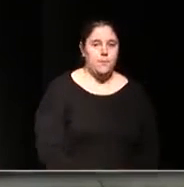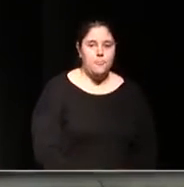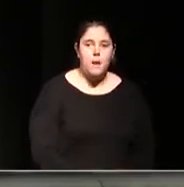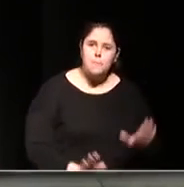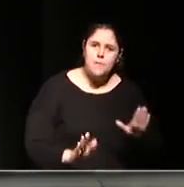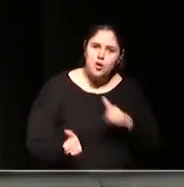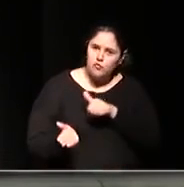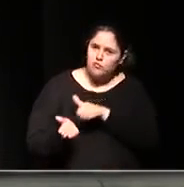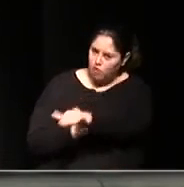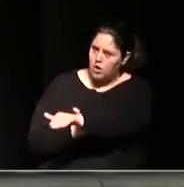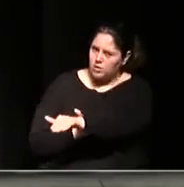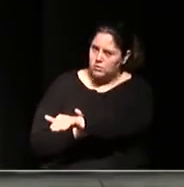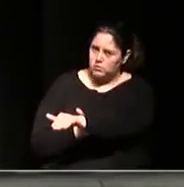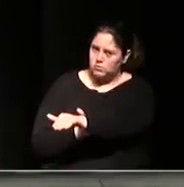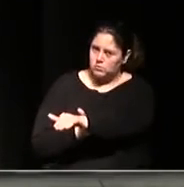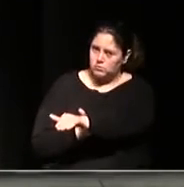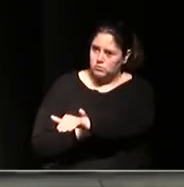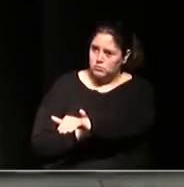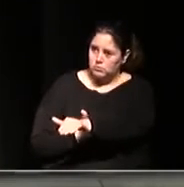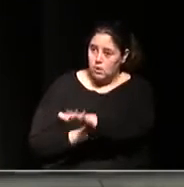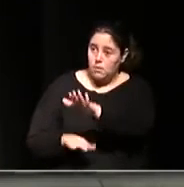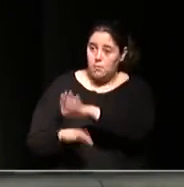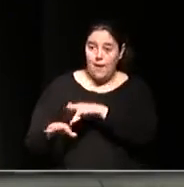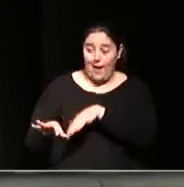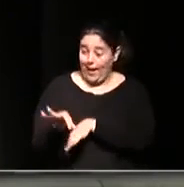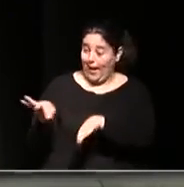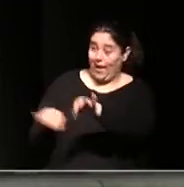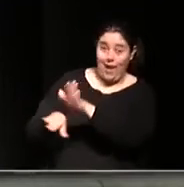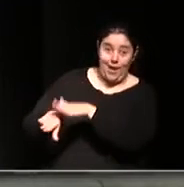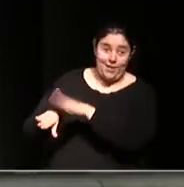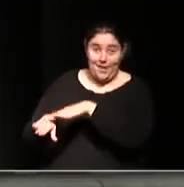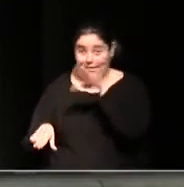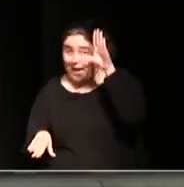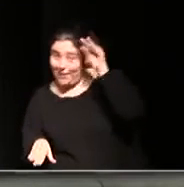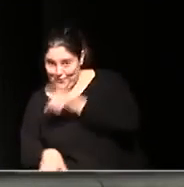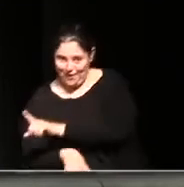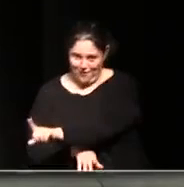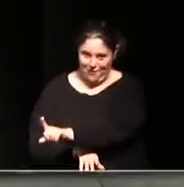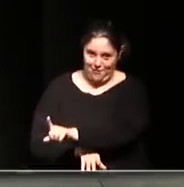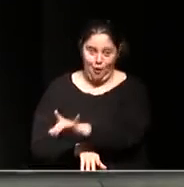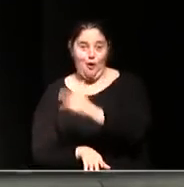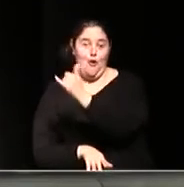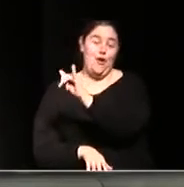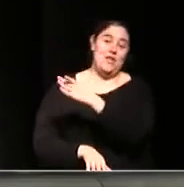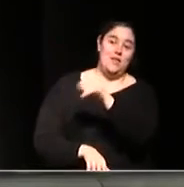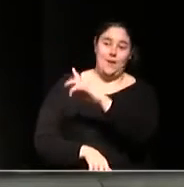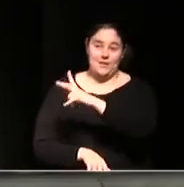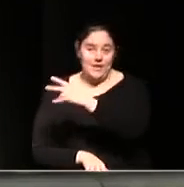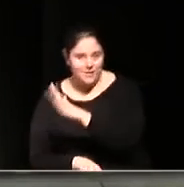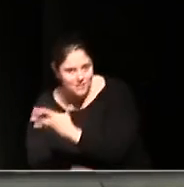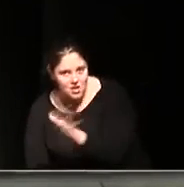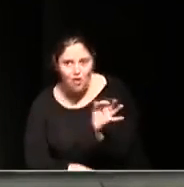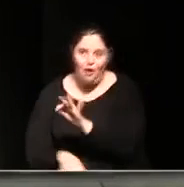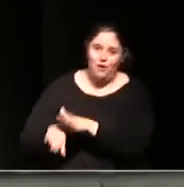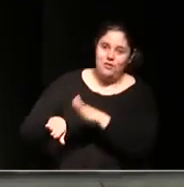Però fem-los fora no per canviar-los per la dreta taronja, per la dreta de l'IBEX 35, per aquells que